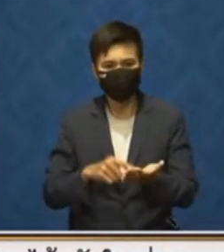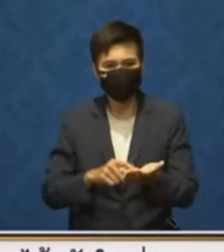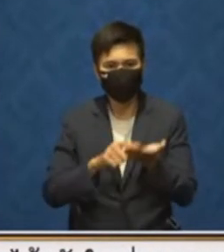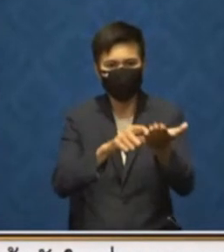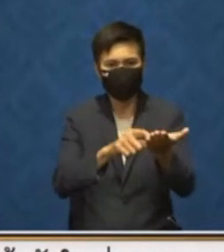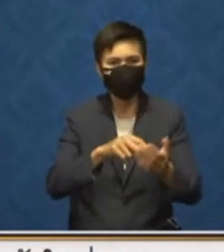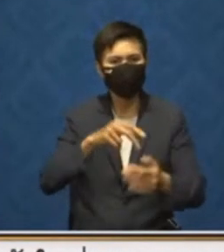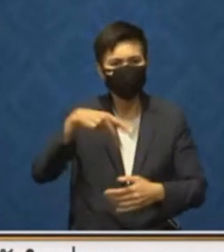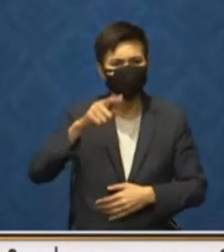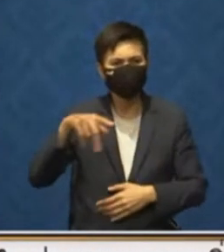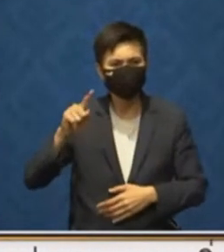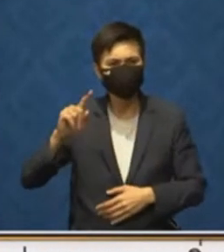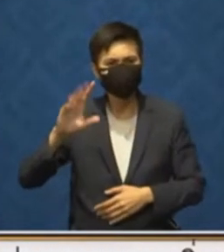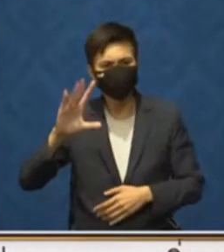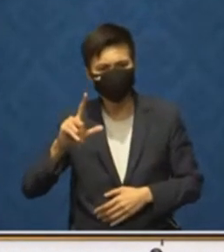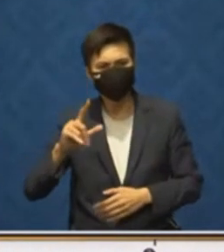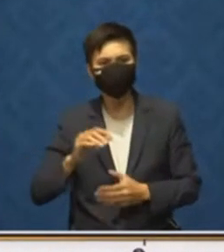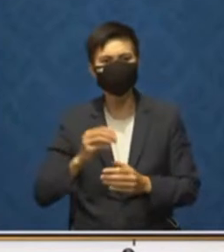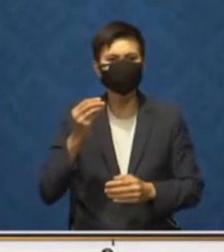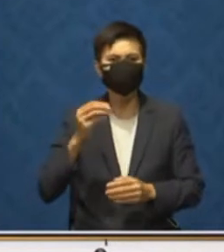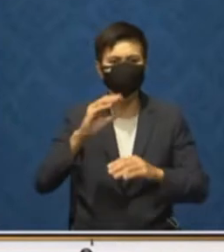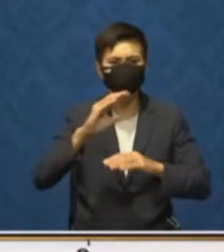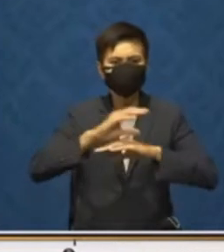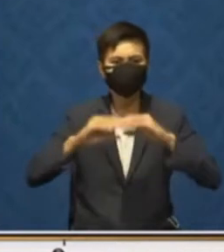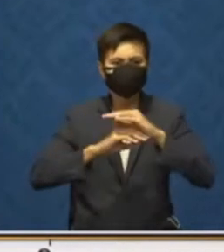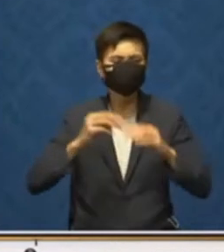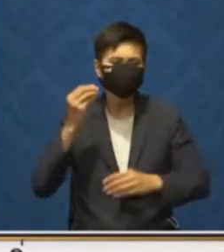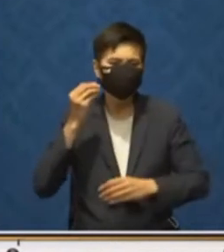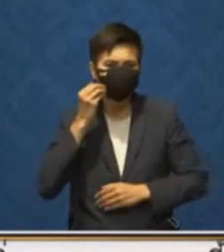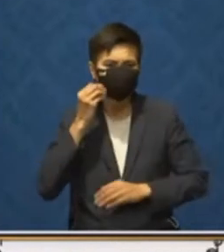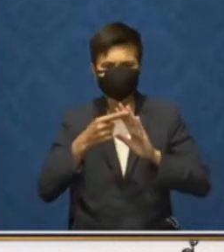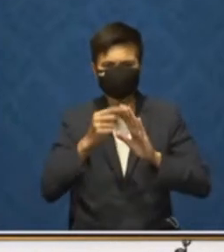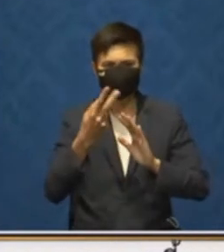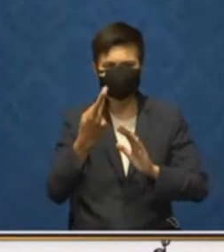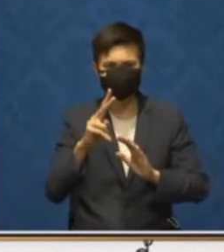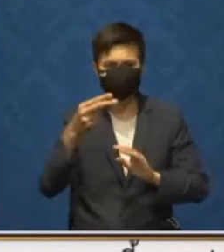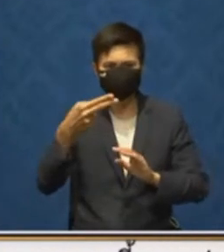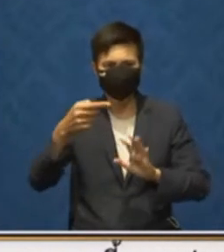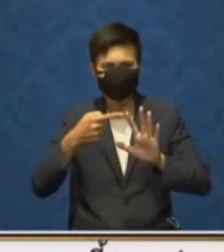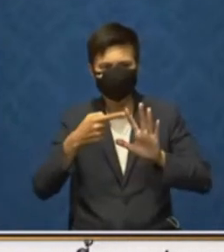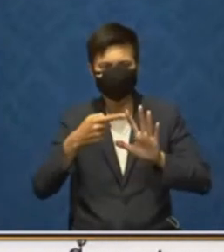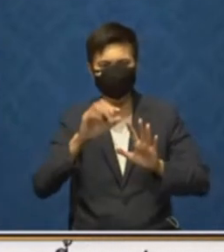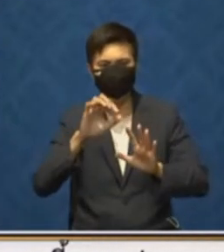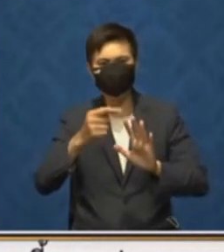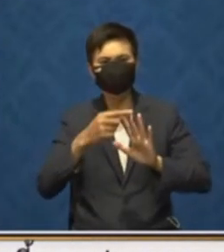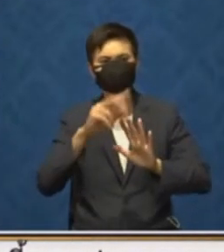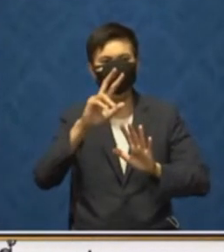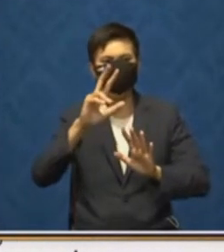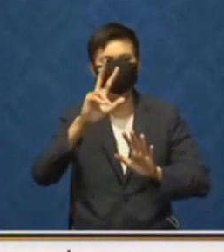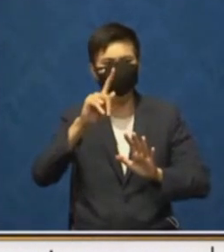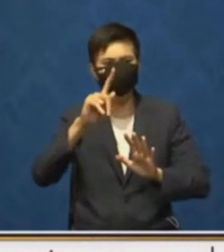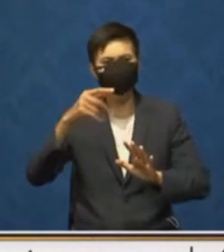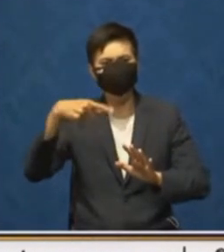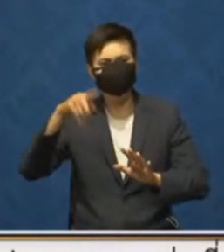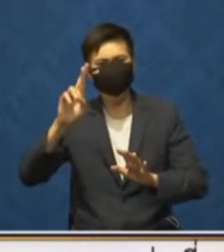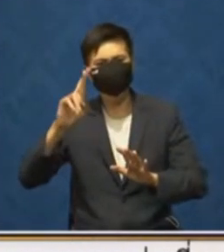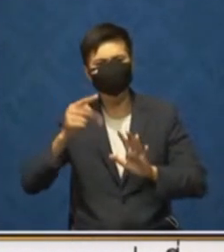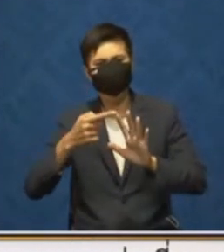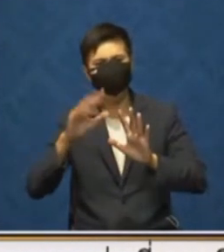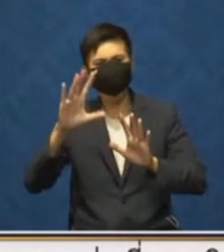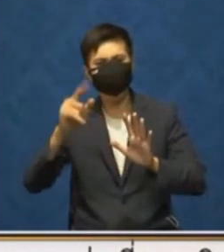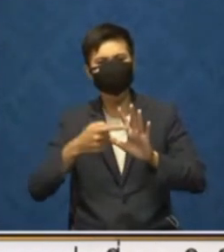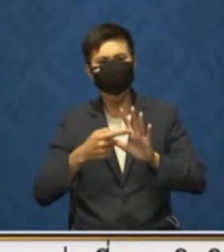โครงการบ้านที่หาสุขประชา 7กันยา 64แล้วยังไงต่อหรือไม่ทานครับเนี่ยนายกคนหล่อ